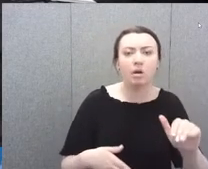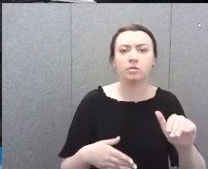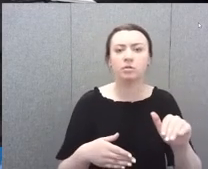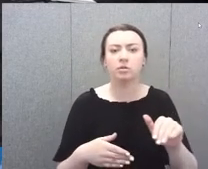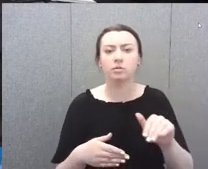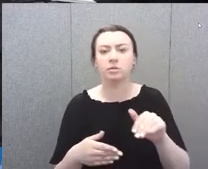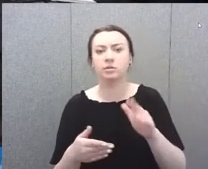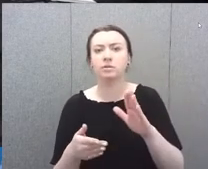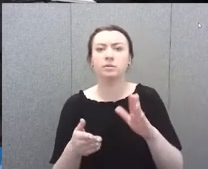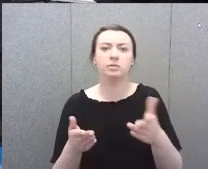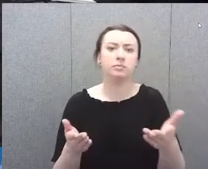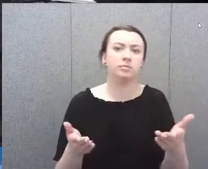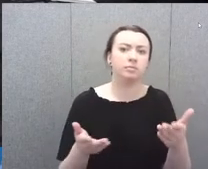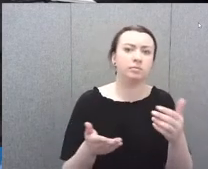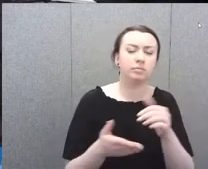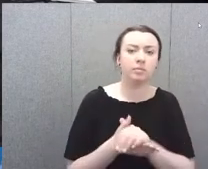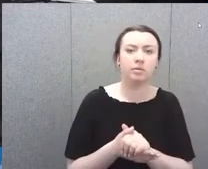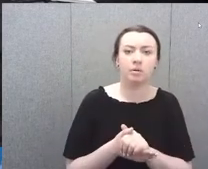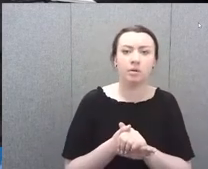группах, допустим,